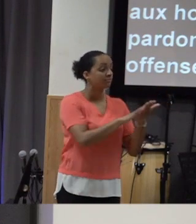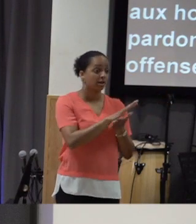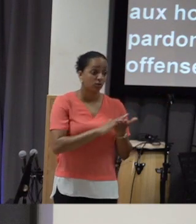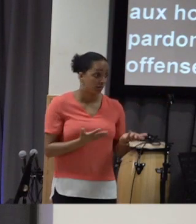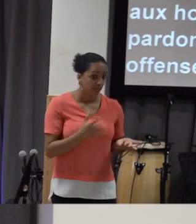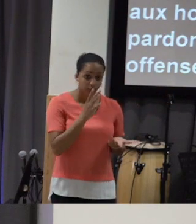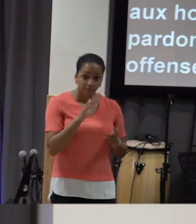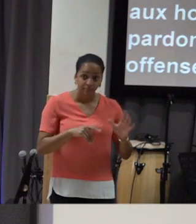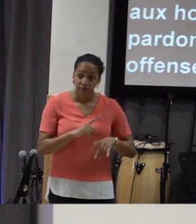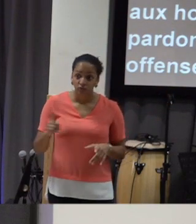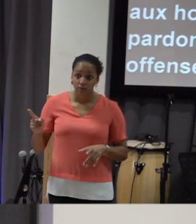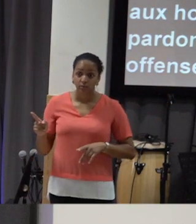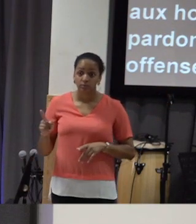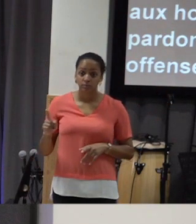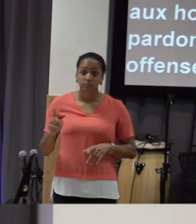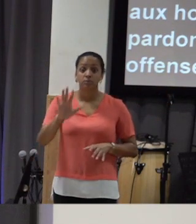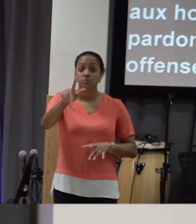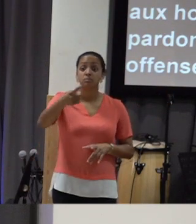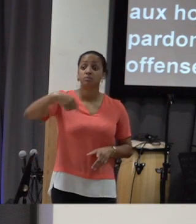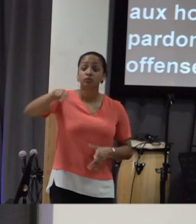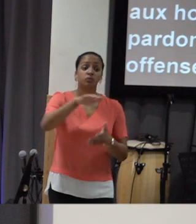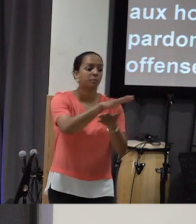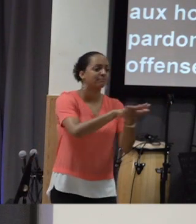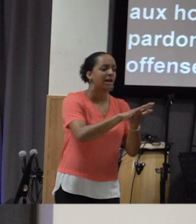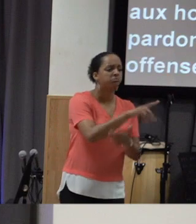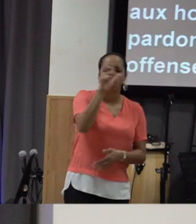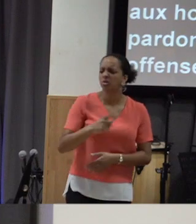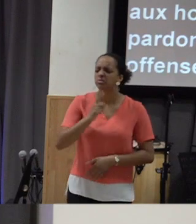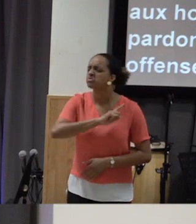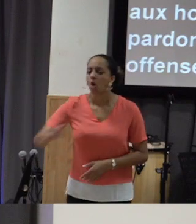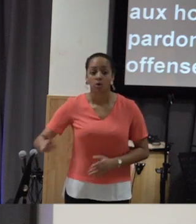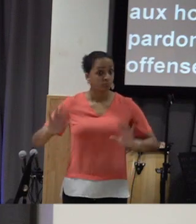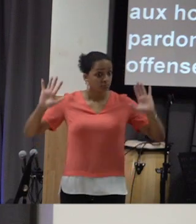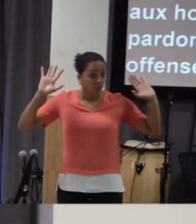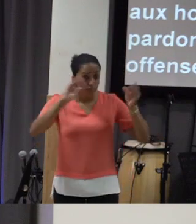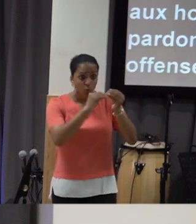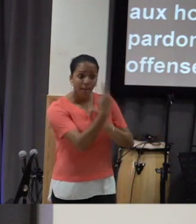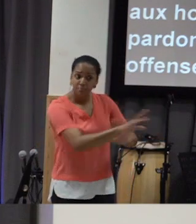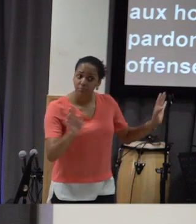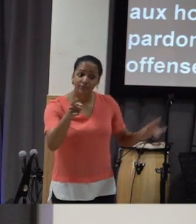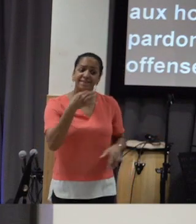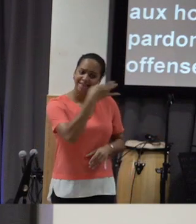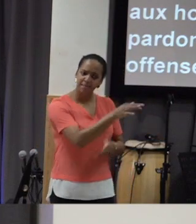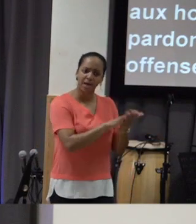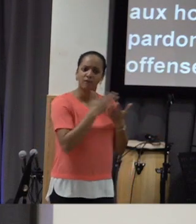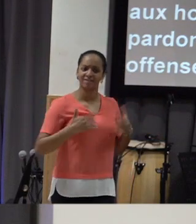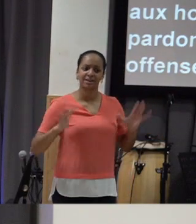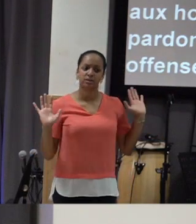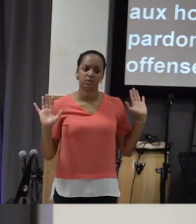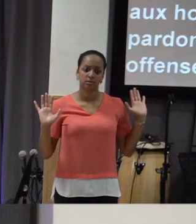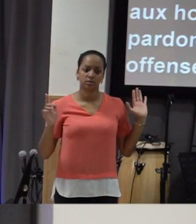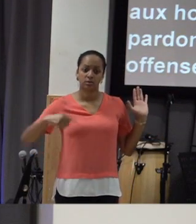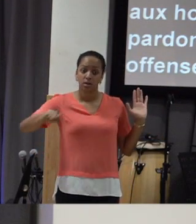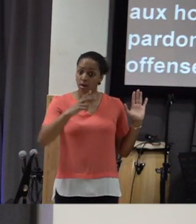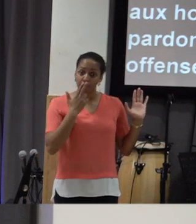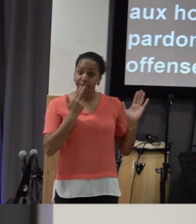Dieu n'a pas dit que l'autre devait accepter ton pardon. Quand tu demandes pardon à quelqu'un, si l'autre ne veut pas te pardonner, c'est son problème. Toi, tu as fait la démarche. Tu es pur de